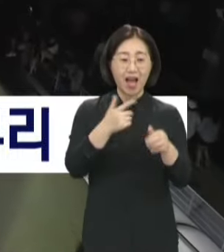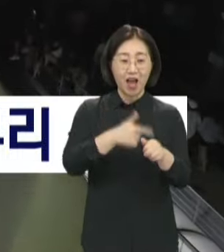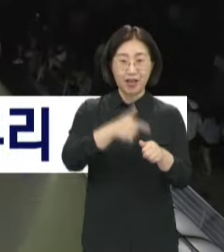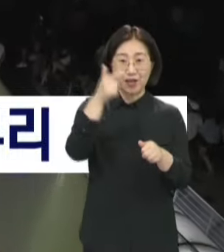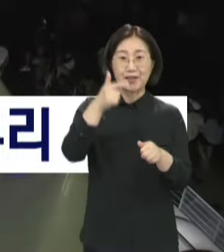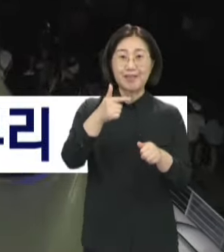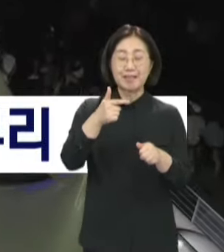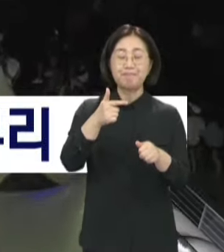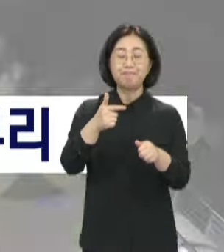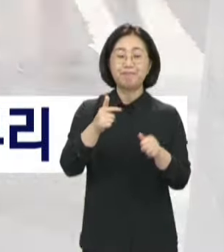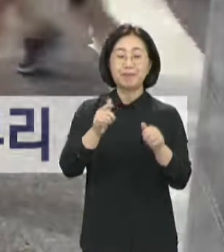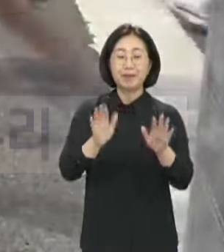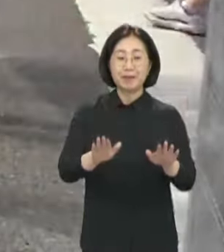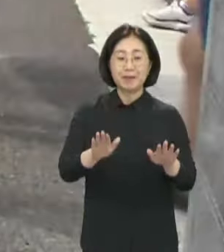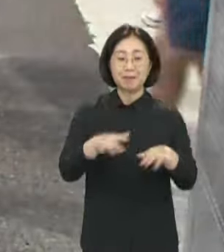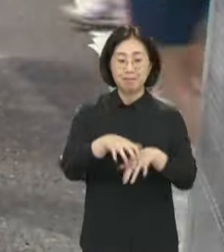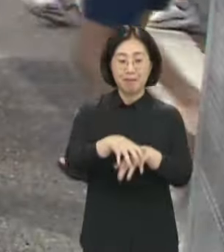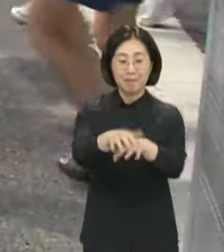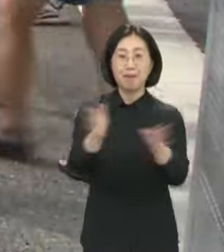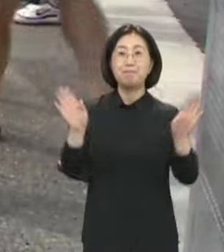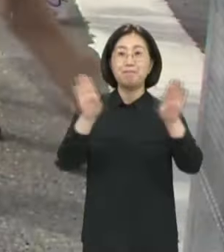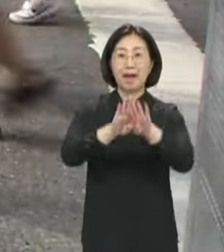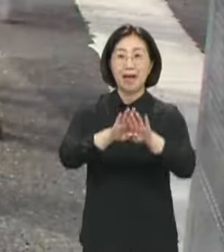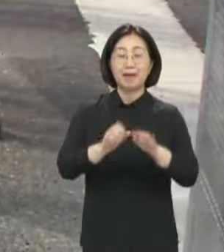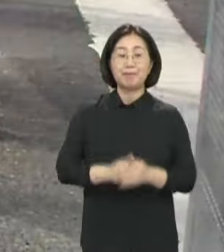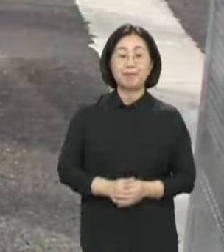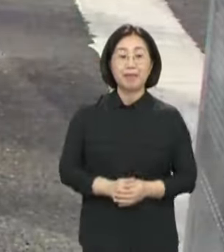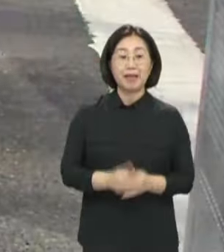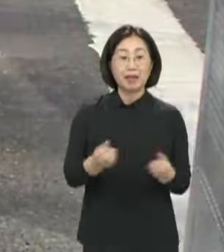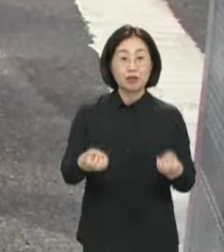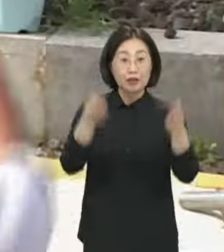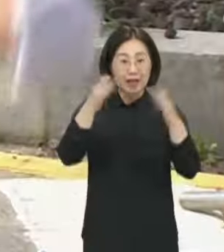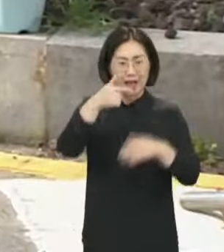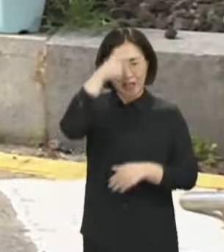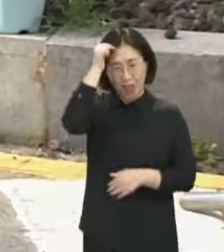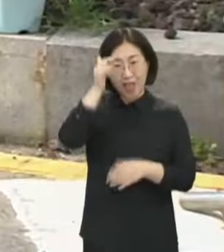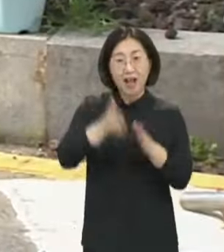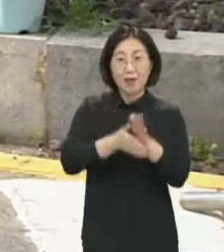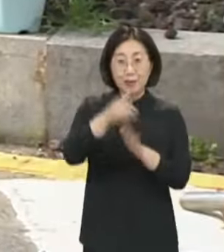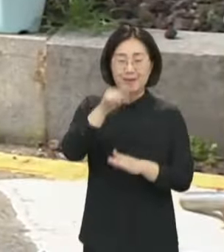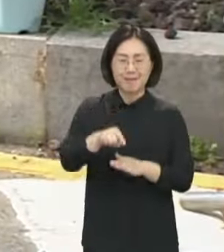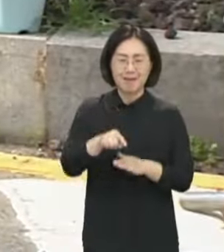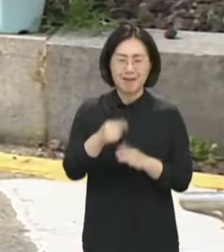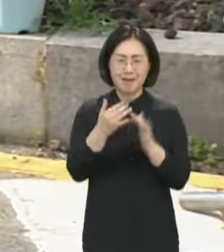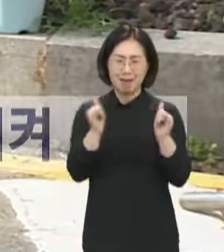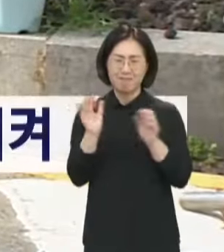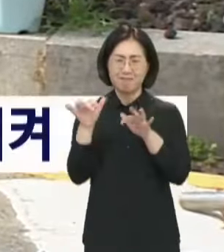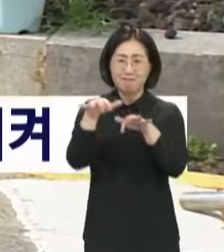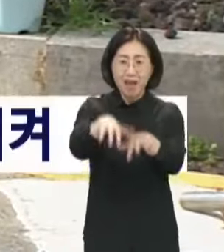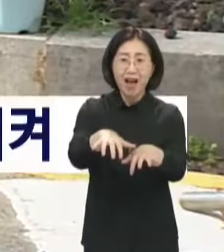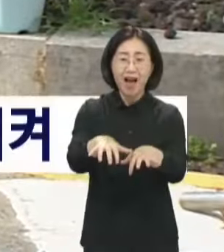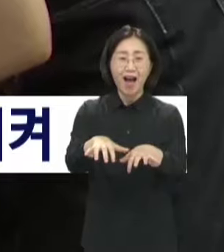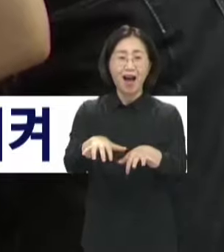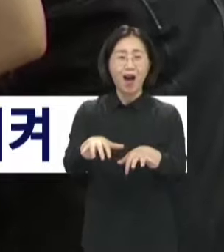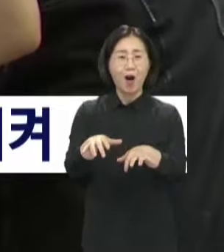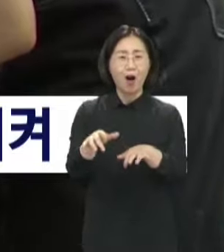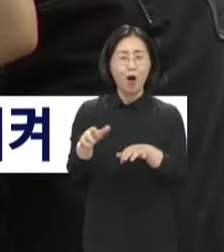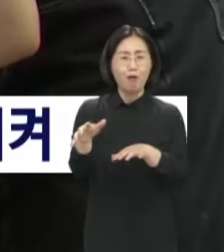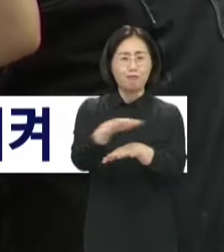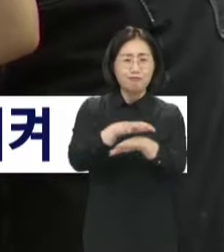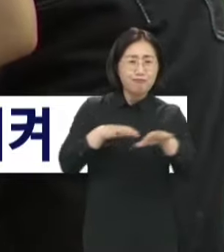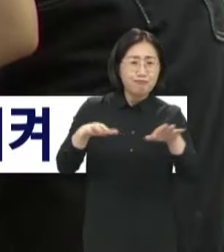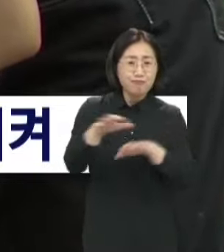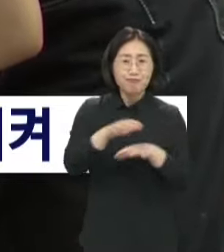마무리에 접어들었습니다 대전 영시 축제가 원도심을 뜨겁게 달기까지 여러 사람들의 노력이